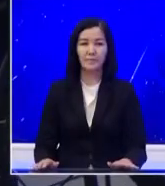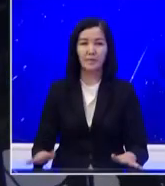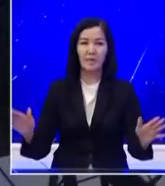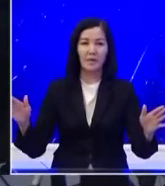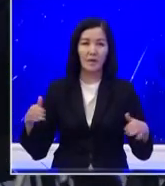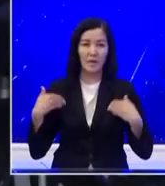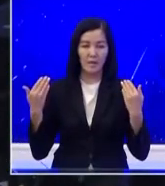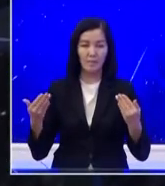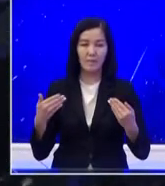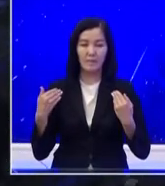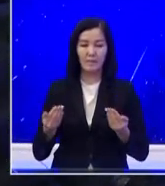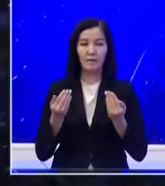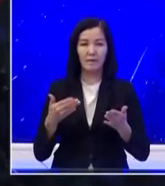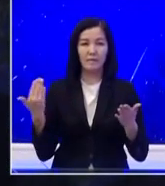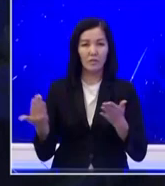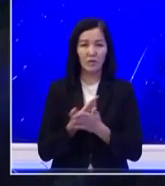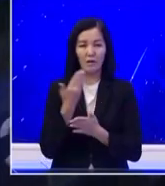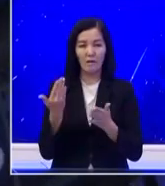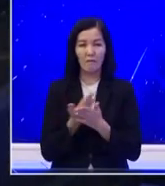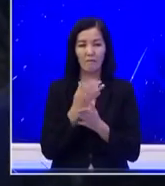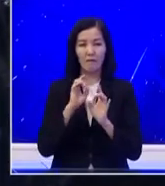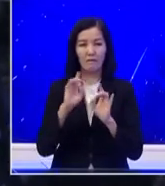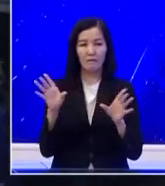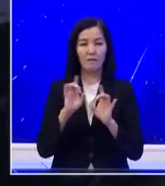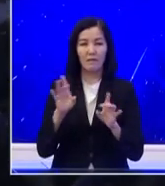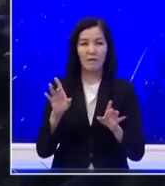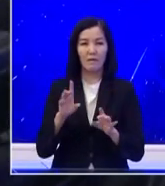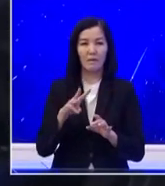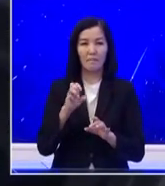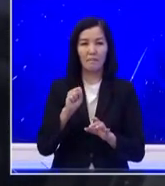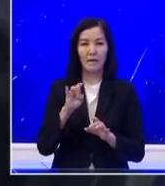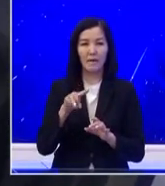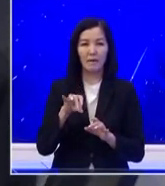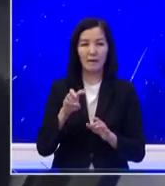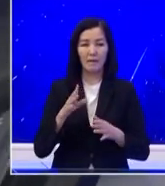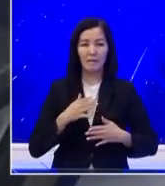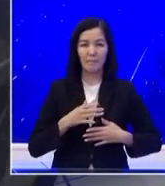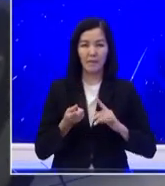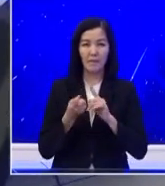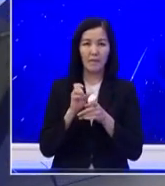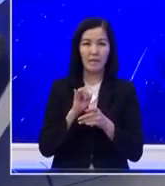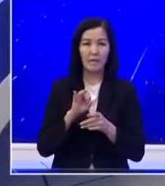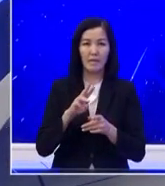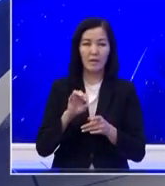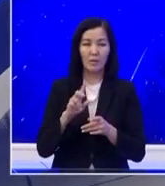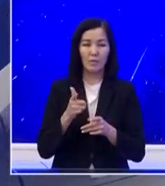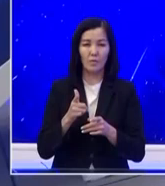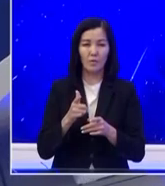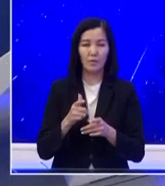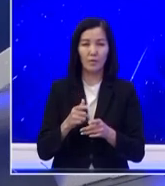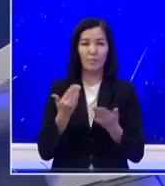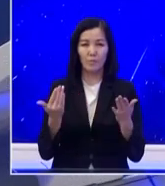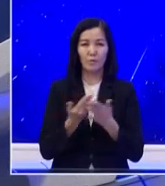Қайырлы кеш, қымбатты көрермен, Жетісу арнасының тікелей эфирінде қорытынды жаңалықтар студияда Марлен Айдарханұлы, сурд аудармада Айгүл